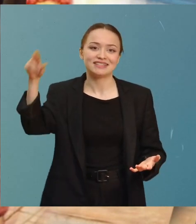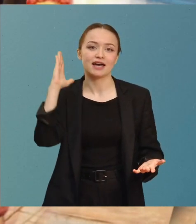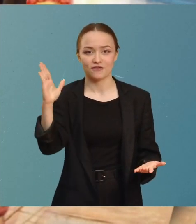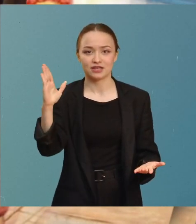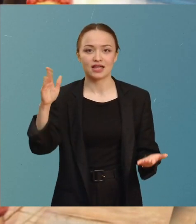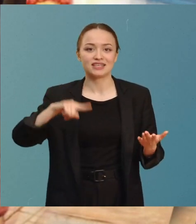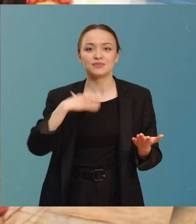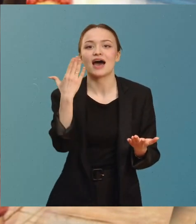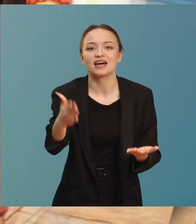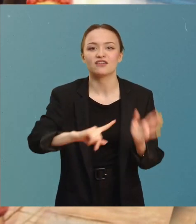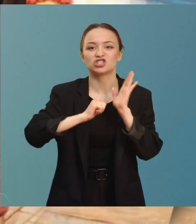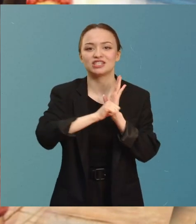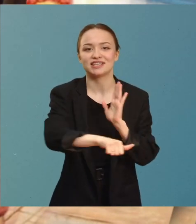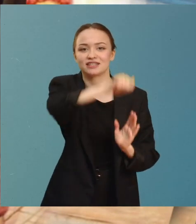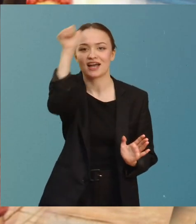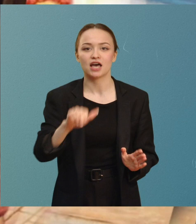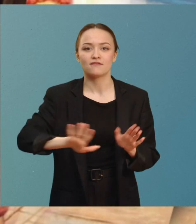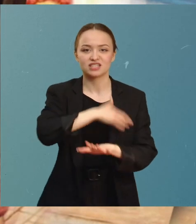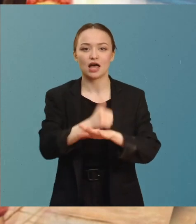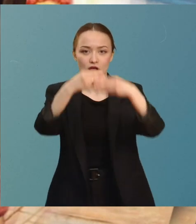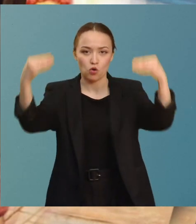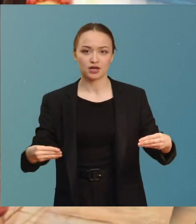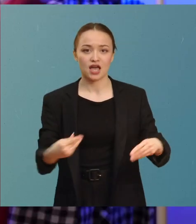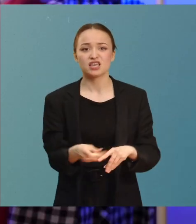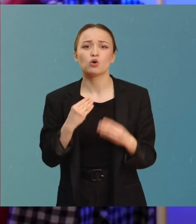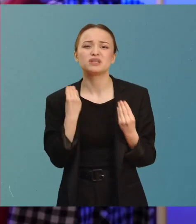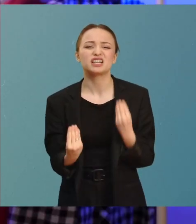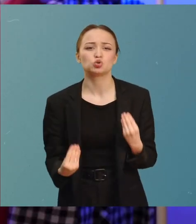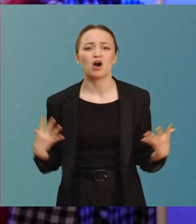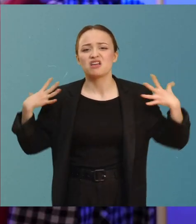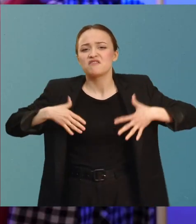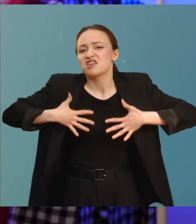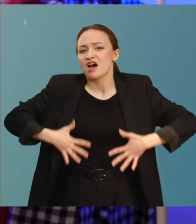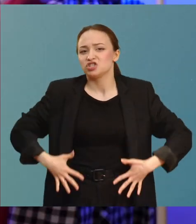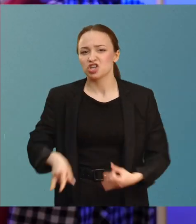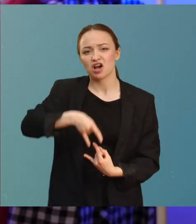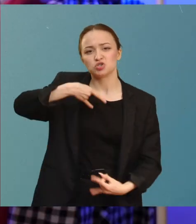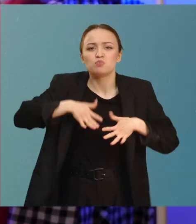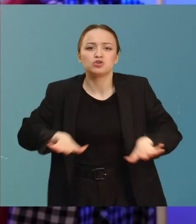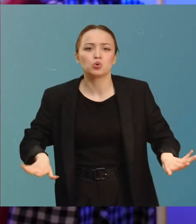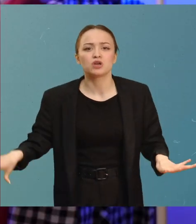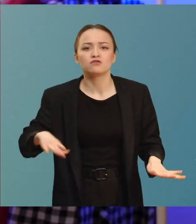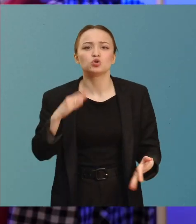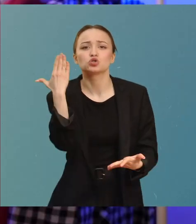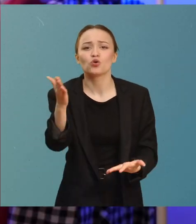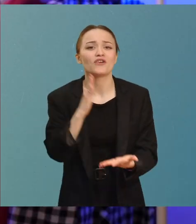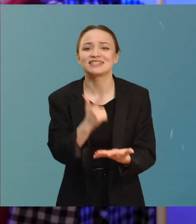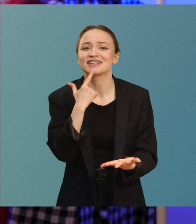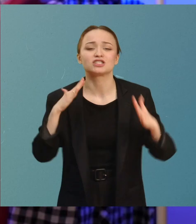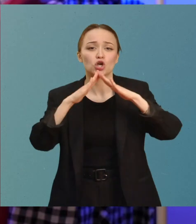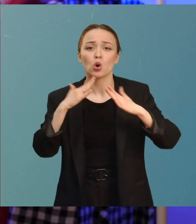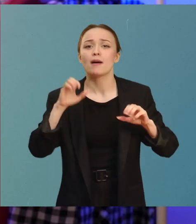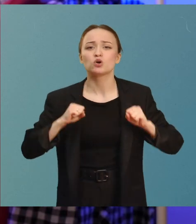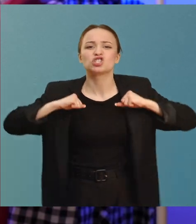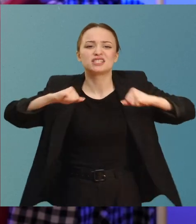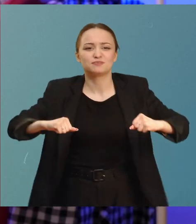и Диана Вриланд. Именно она в 60-х годах возглавила вог. Это могут быть аксессуары, верхняя одежда, костюмы, юбки. Все, что у вас есть